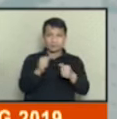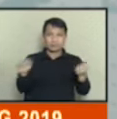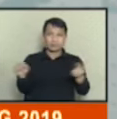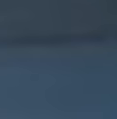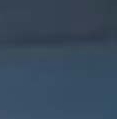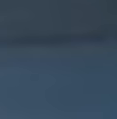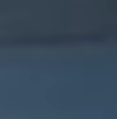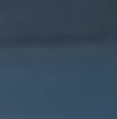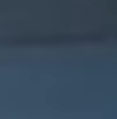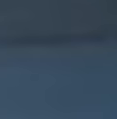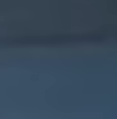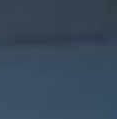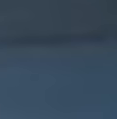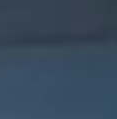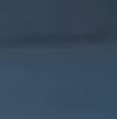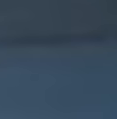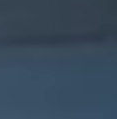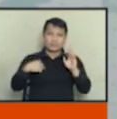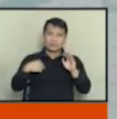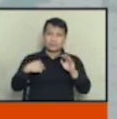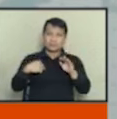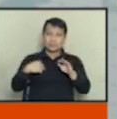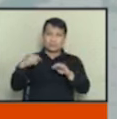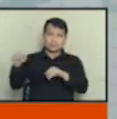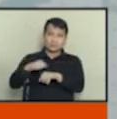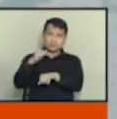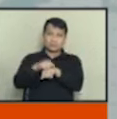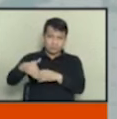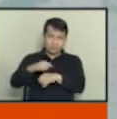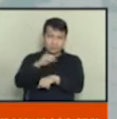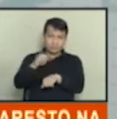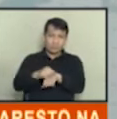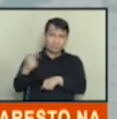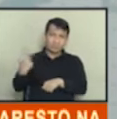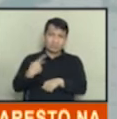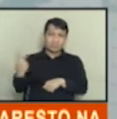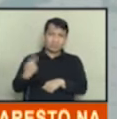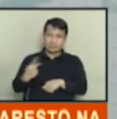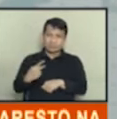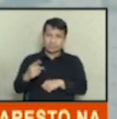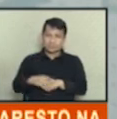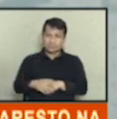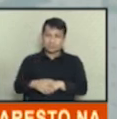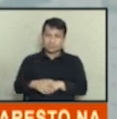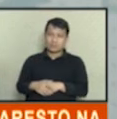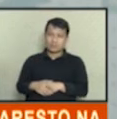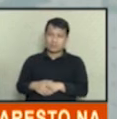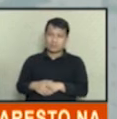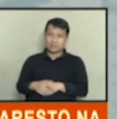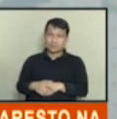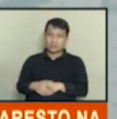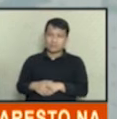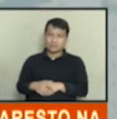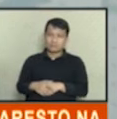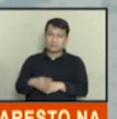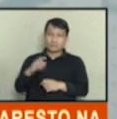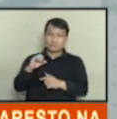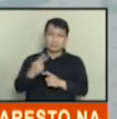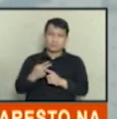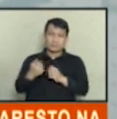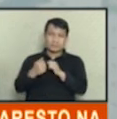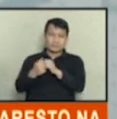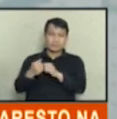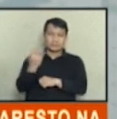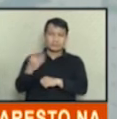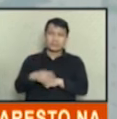talaga yung pamilya. Ginibak ko po yung trabaho ko sa Singapore para, siyempre, magkasama po kami sa accommodation yan. So, nakailang ano ba kayo magkasama